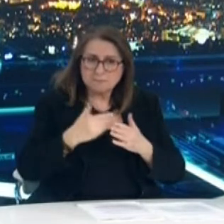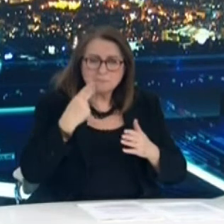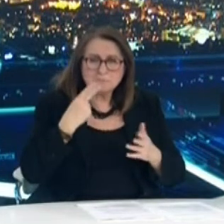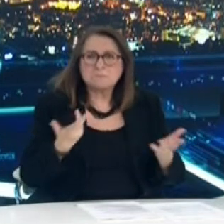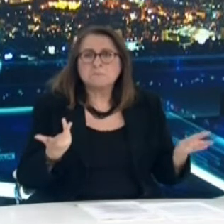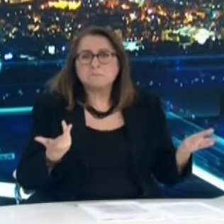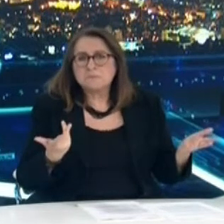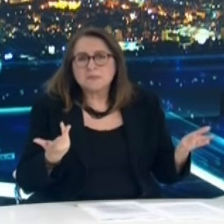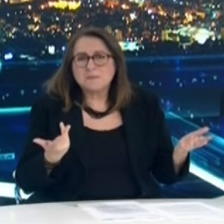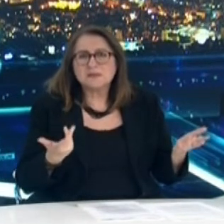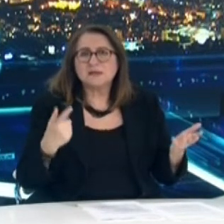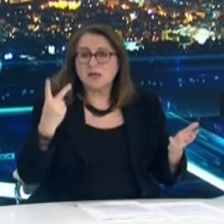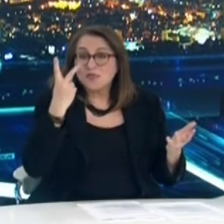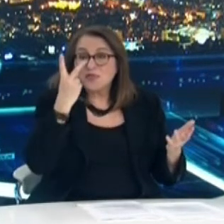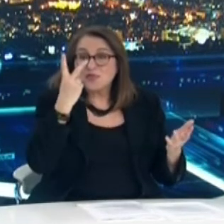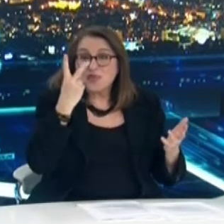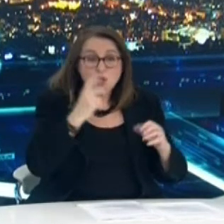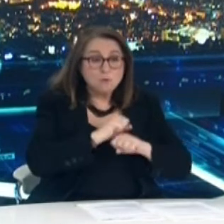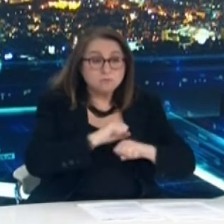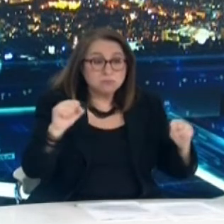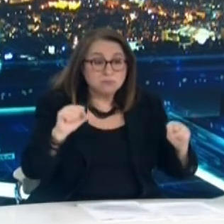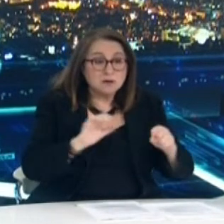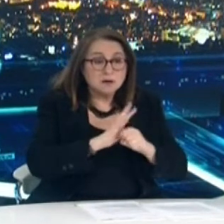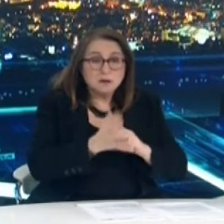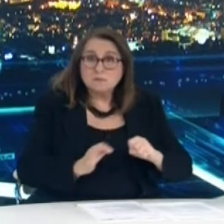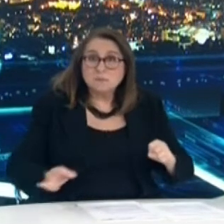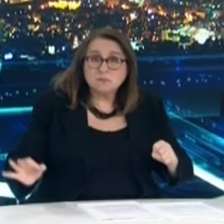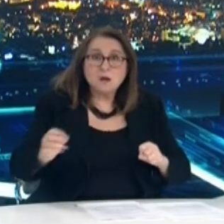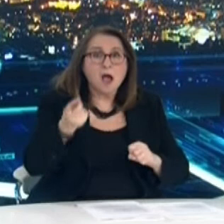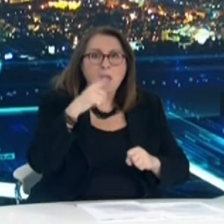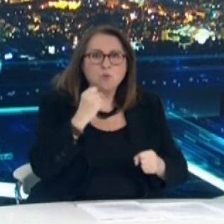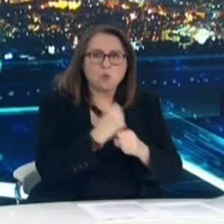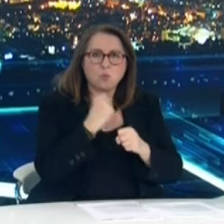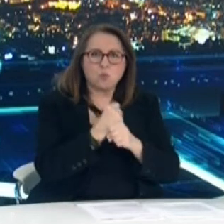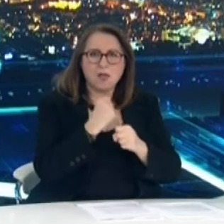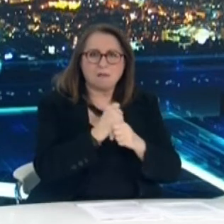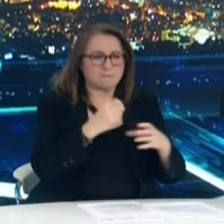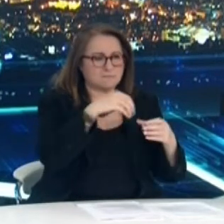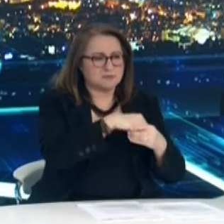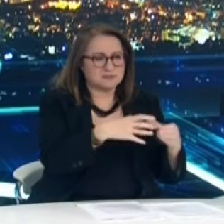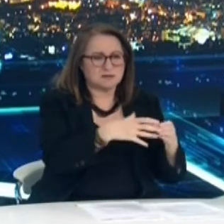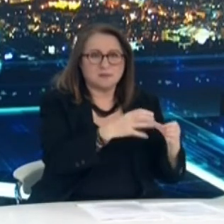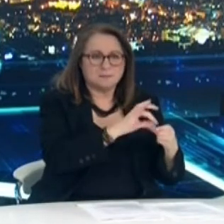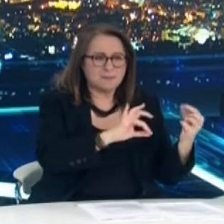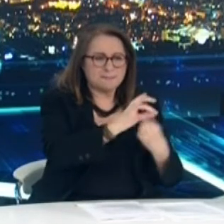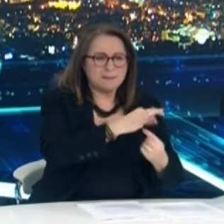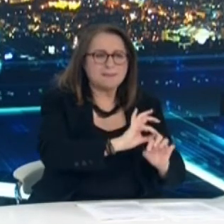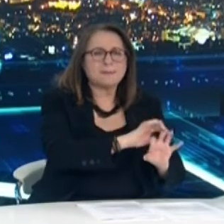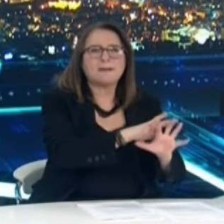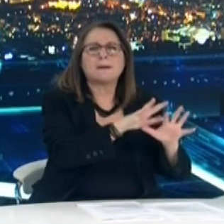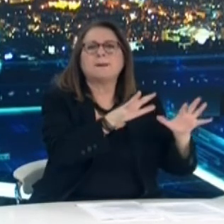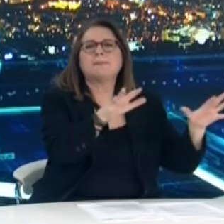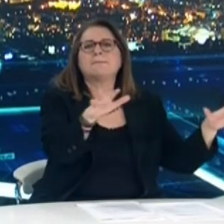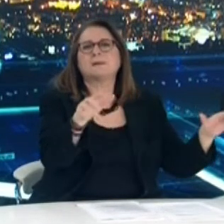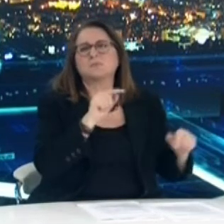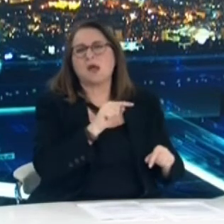που συμβάλλανε στη διασπορά της του ιού. Σε κάθε περίπτωση όμως, βήμα-βήμα πάμε